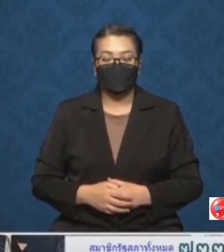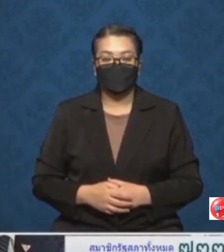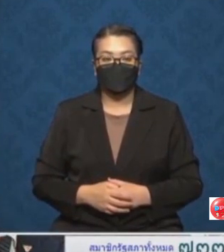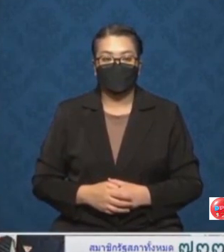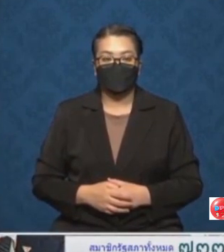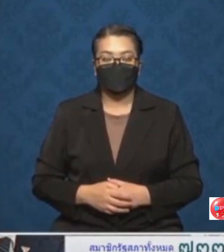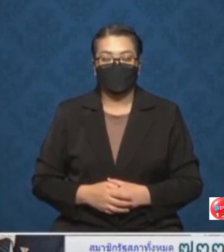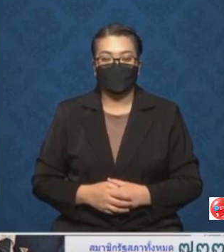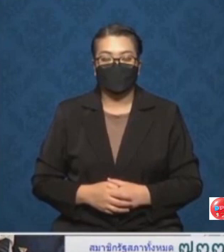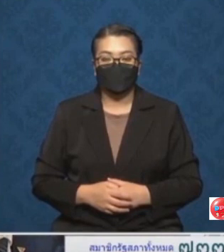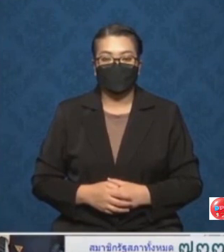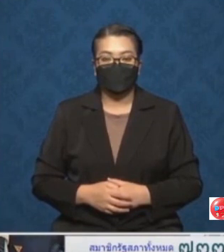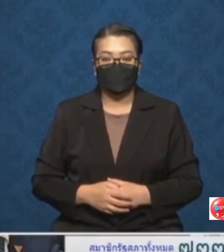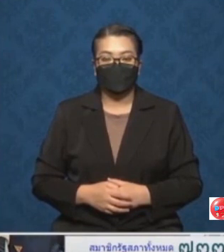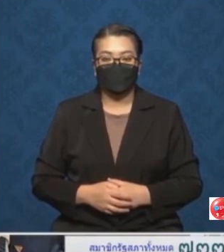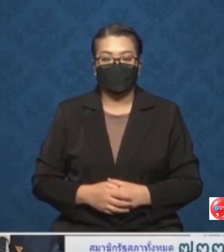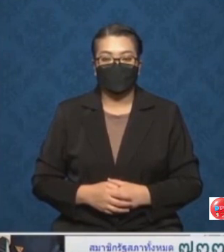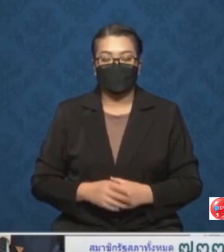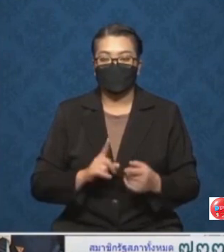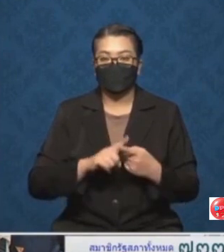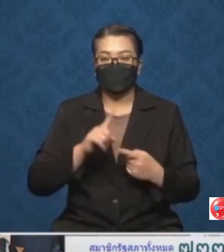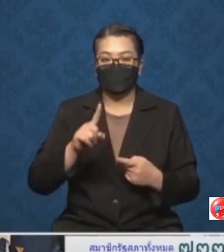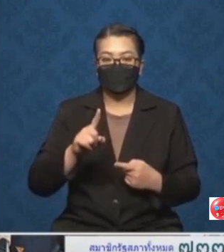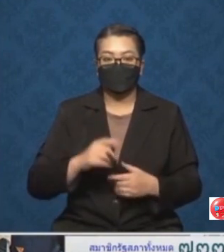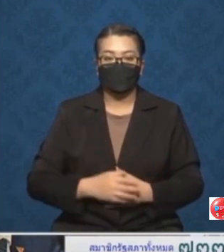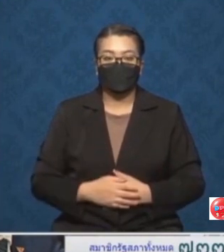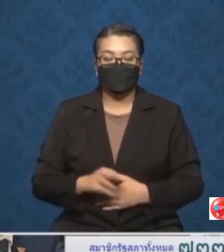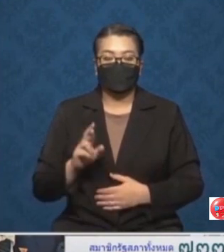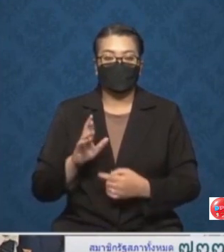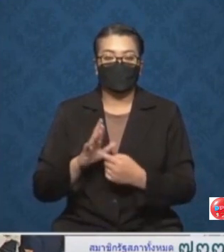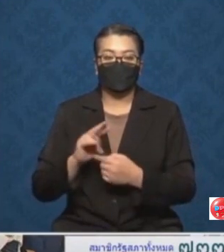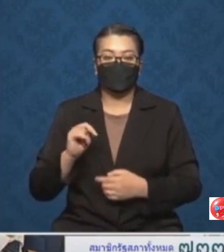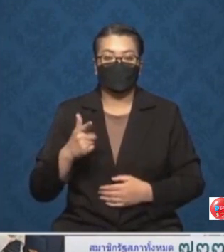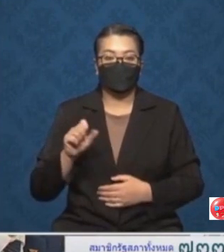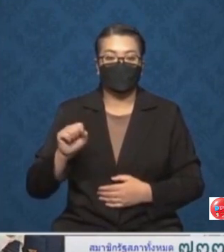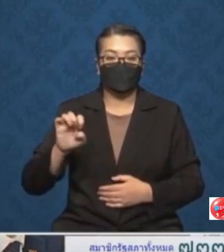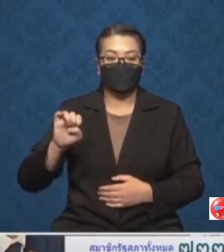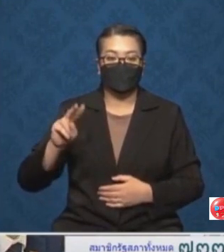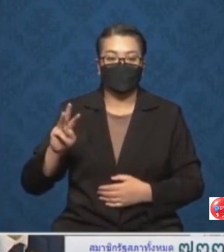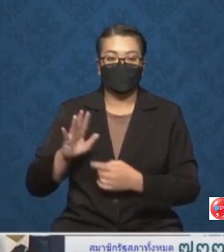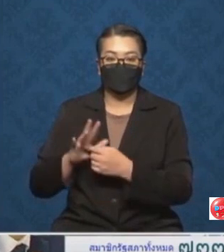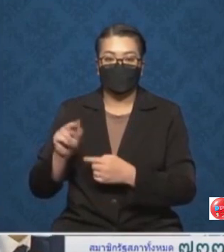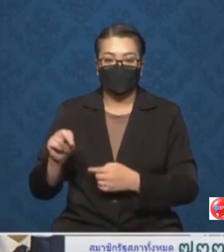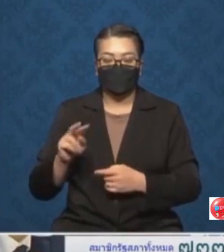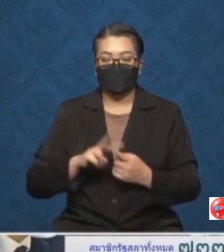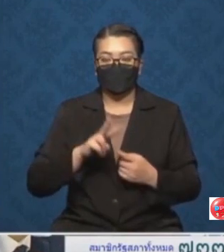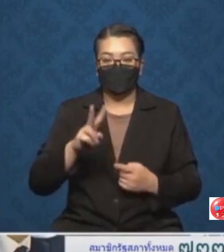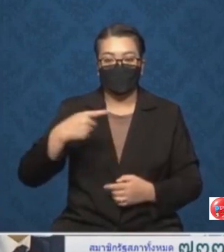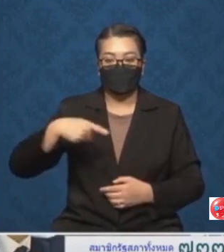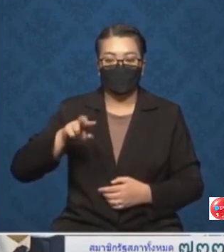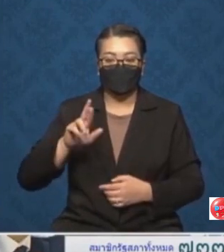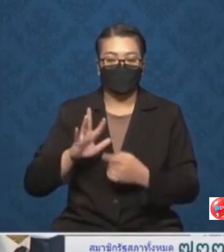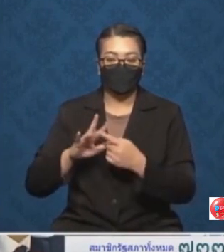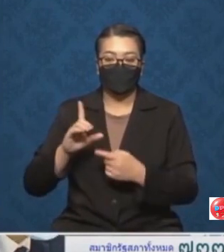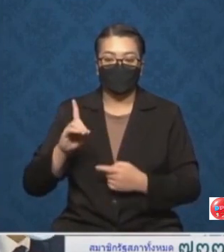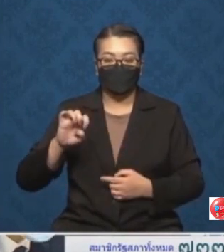ติมในสัดส่วนของพรรคก้าวไกลตามนี้ครับ 1. นายรังสิมันโรมครับ 2. นายประดิพัฒน์สันติพ